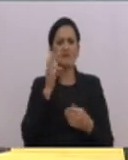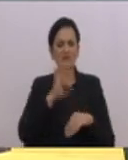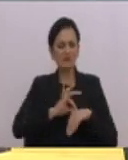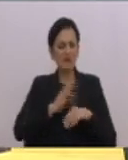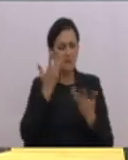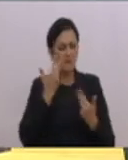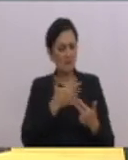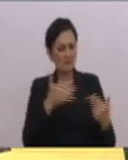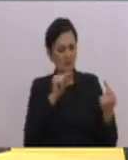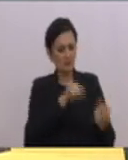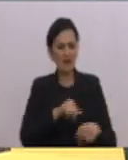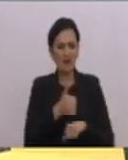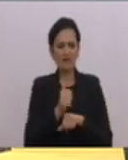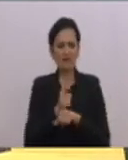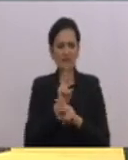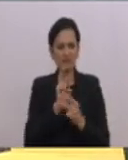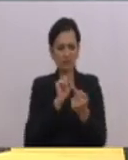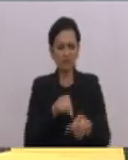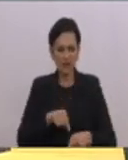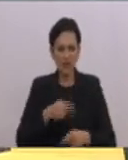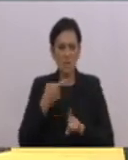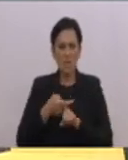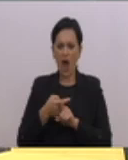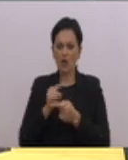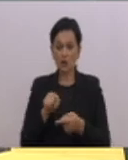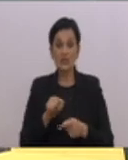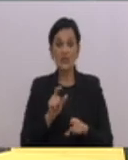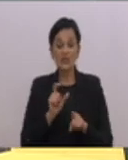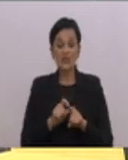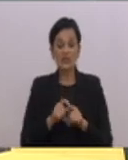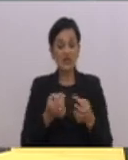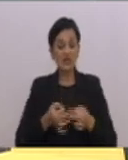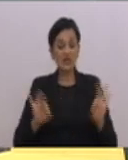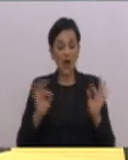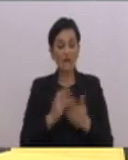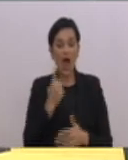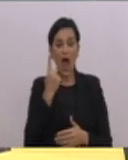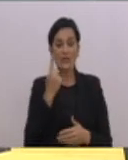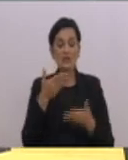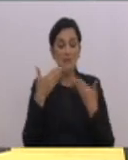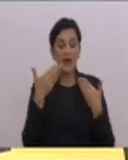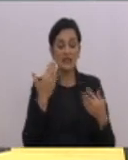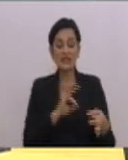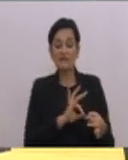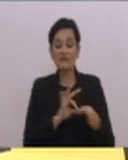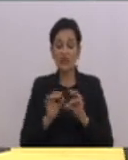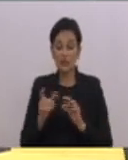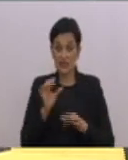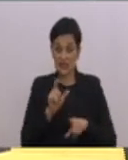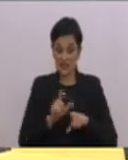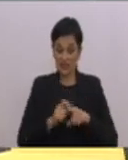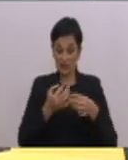ჰომოფობიურს, ფაშისტურს. ხო და სიტყვის თავისუფლებას აქვს ერთი მარტივი განმარტება. Tu სიტყვის